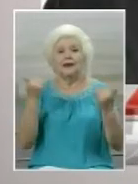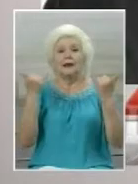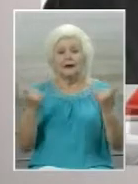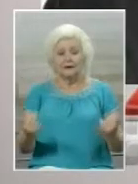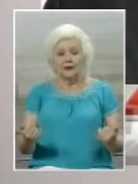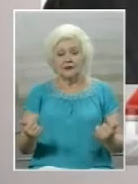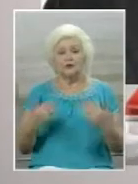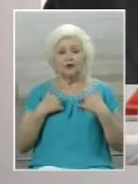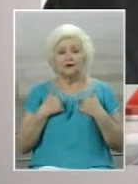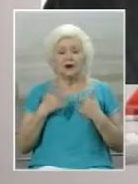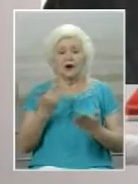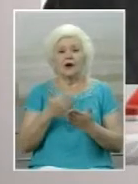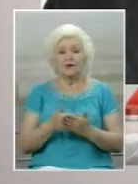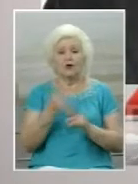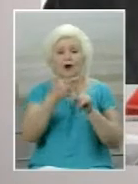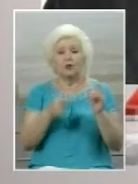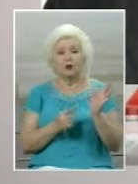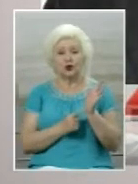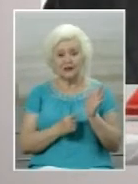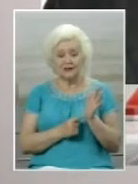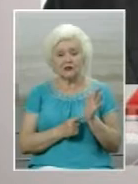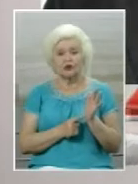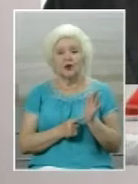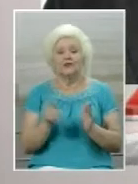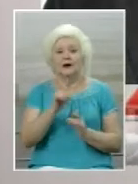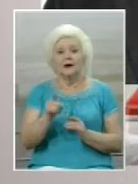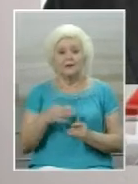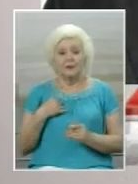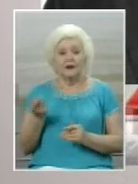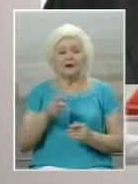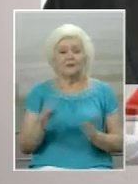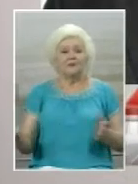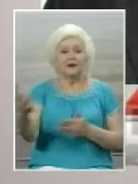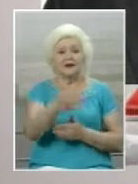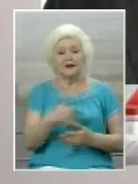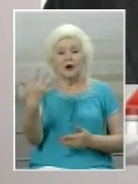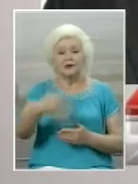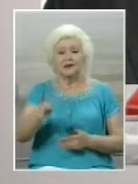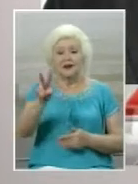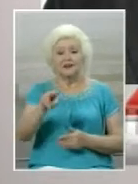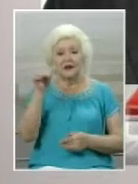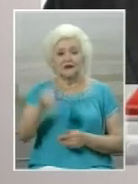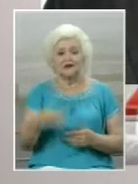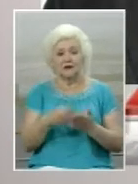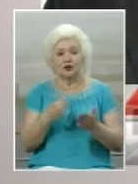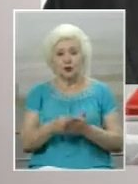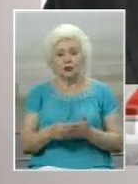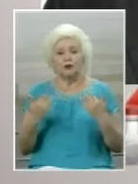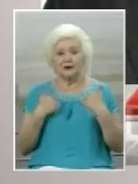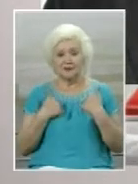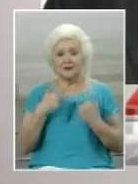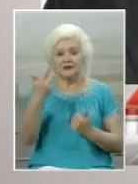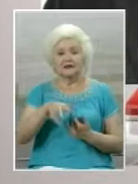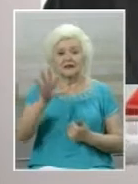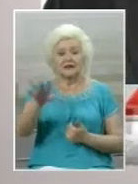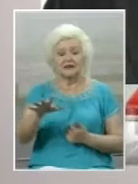сьогоднішній день профінансовано цей захід, він коштує 72 тисячі гривень. З них